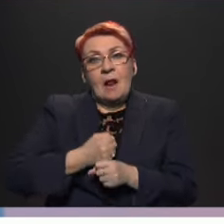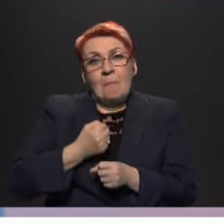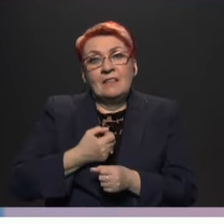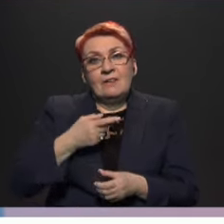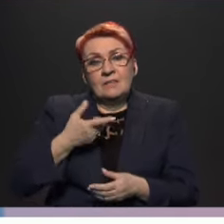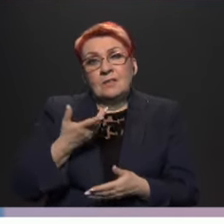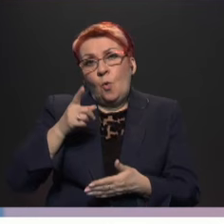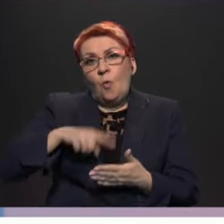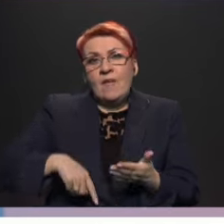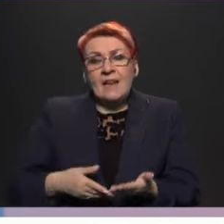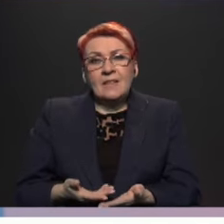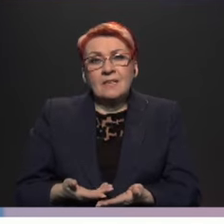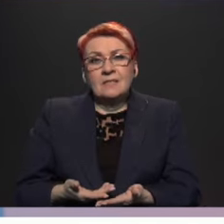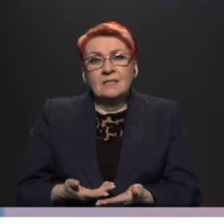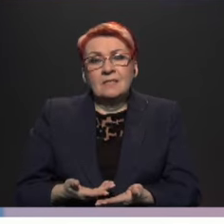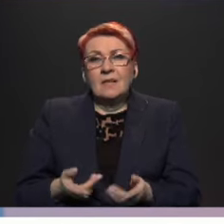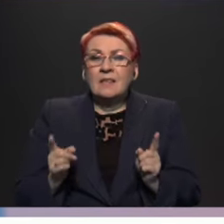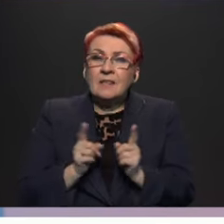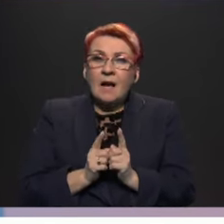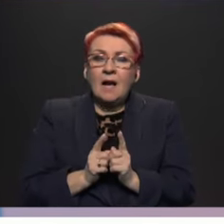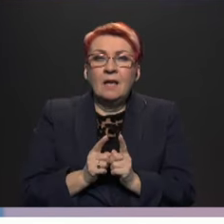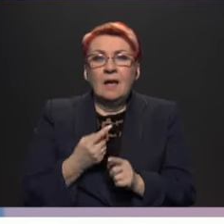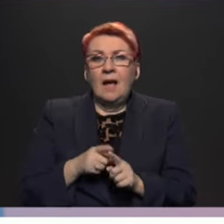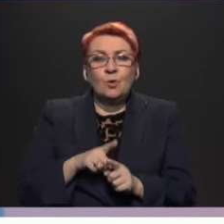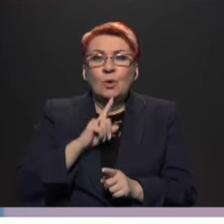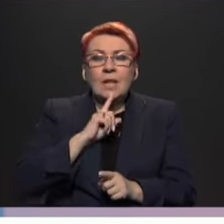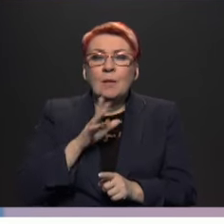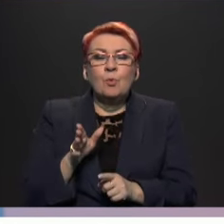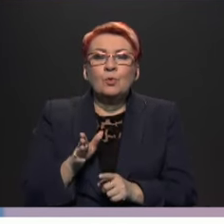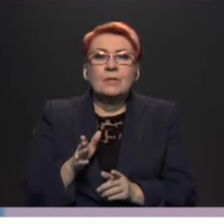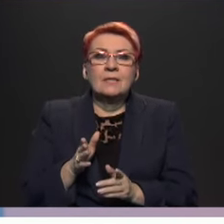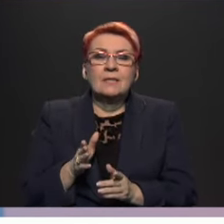но такая уверенность, которая не будет